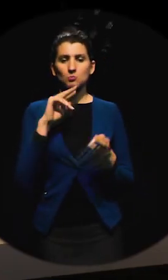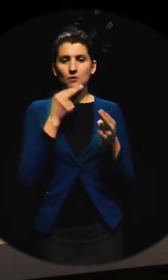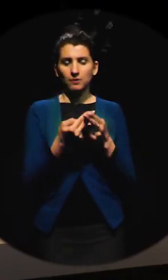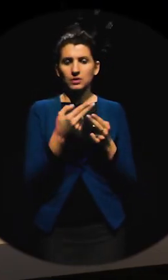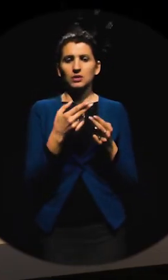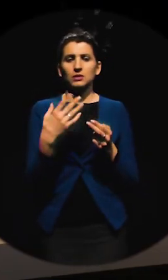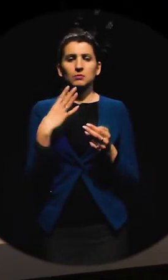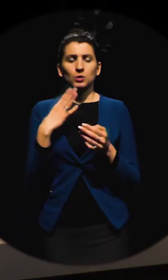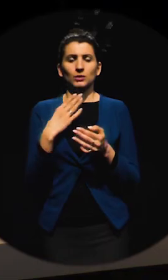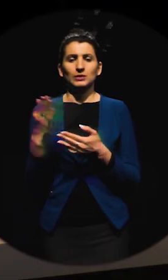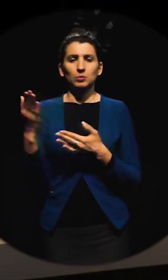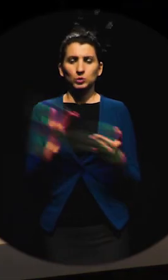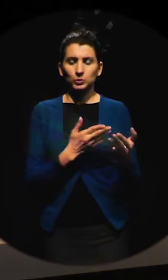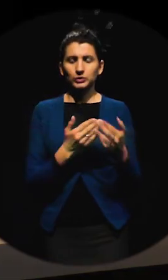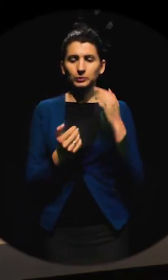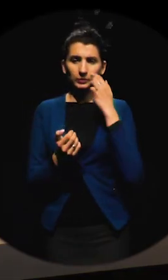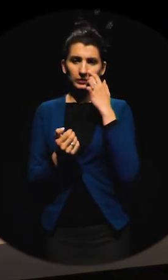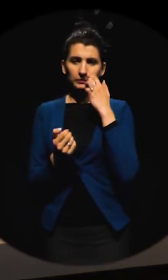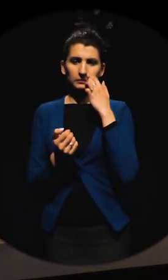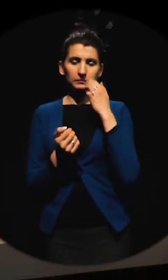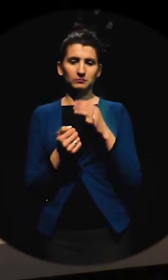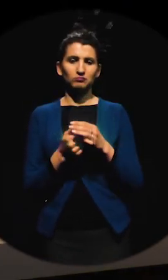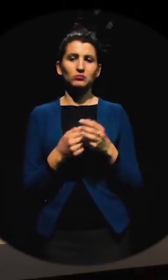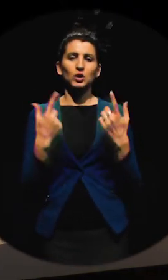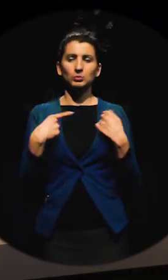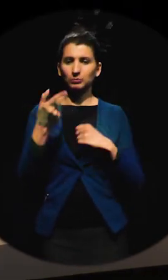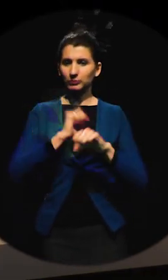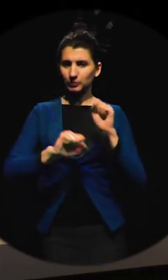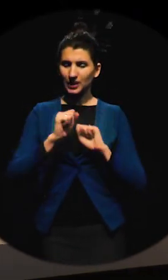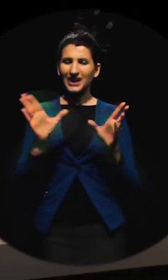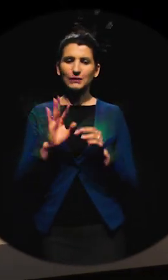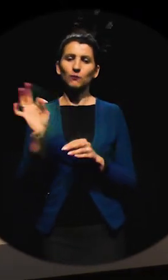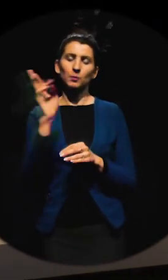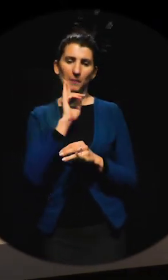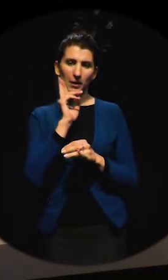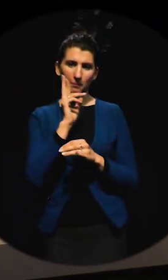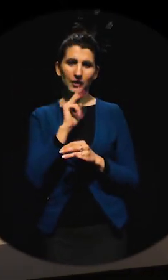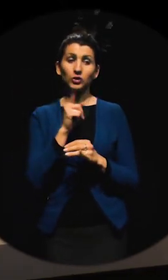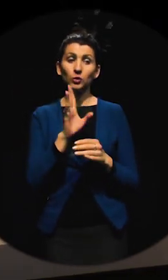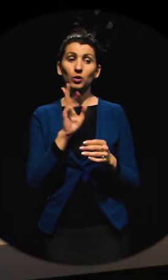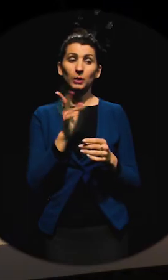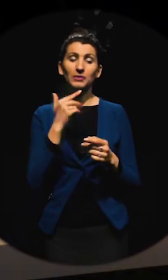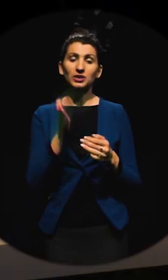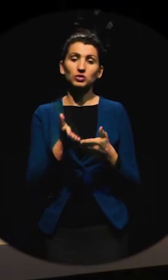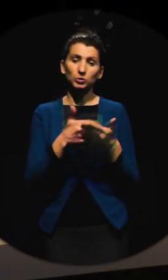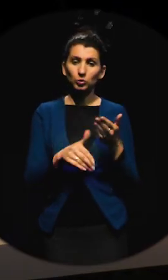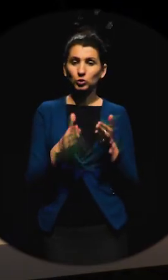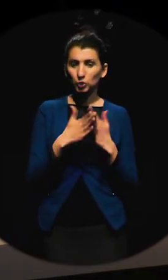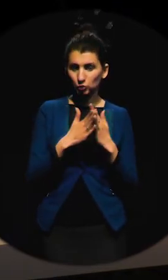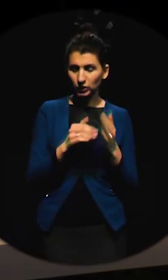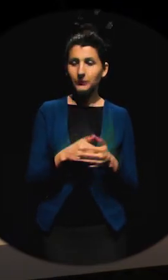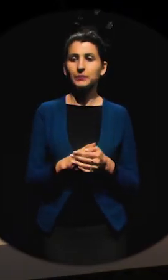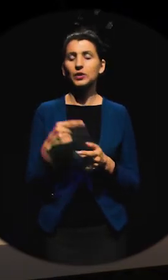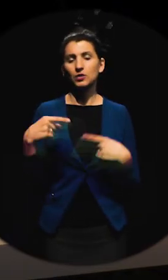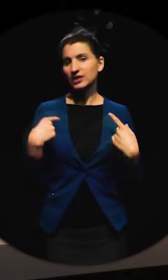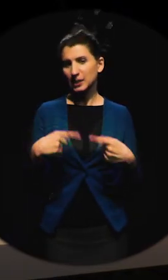Adriana Glinkę razem z jego mamą do rozmowy, która będzie częścią książki, więc tak naprawdę nie była